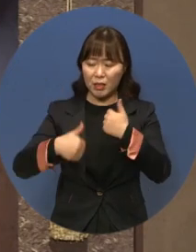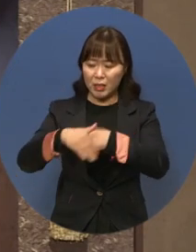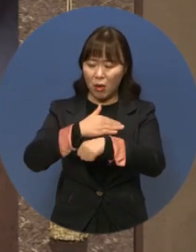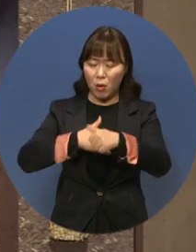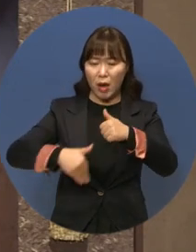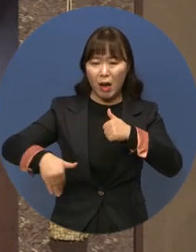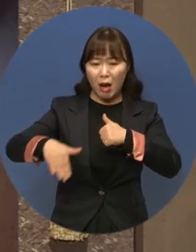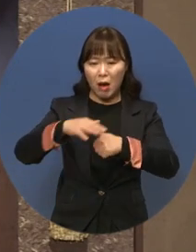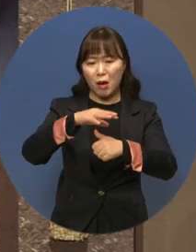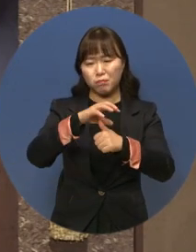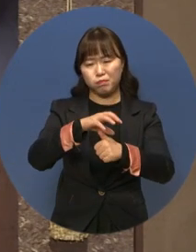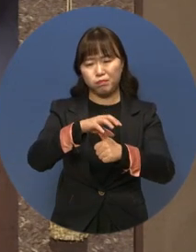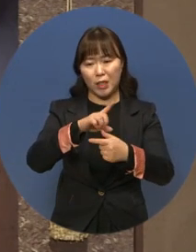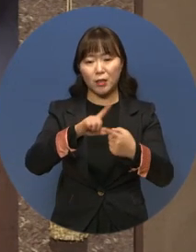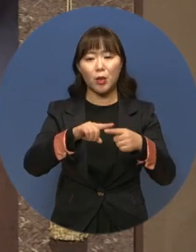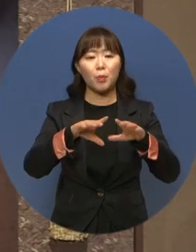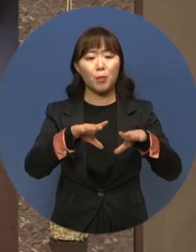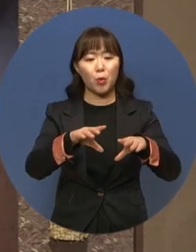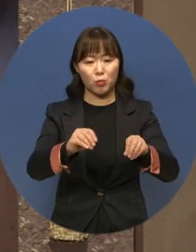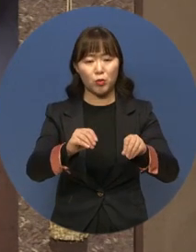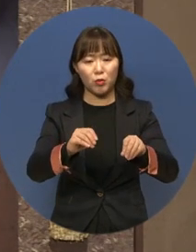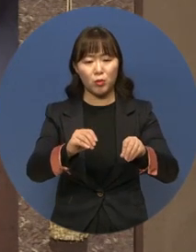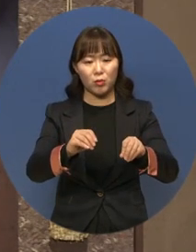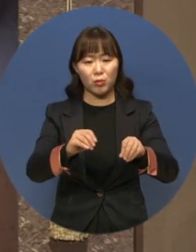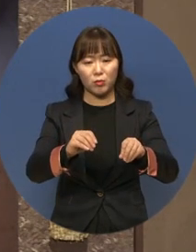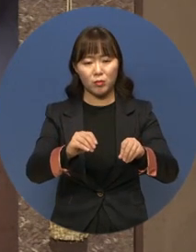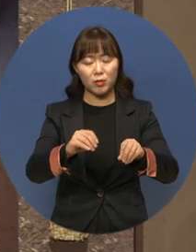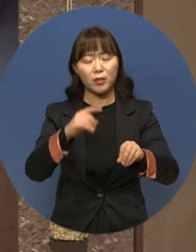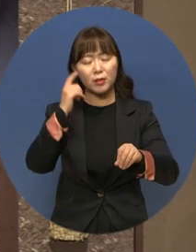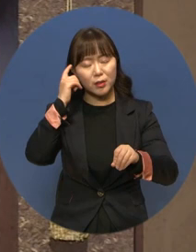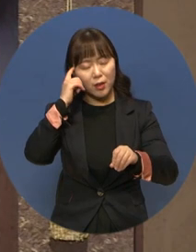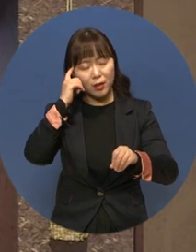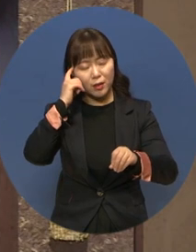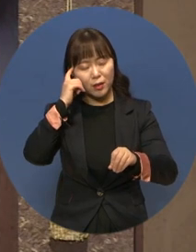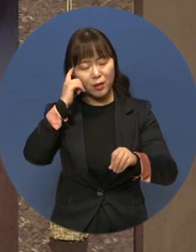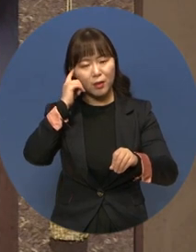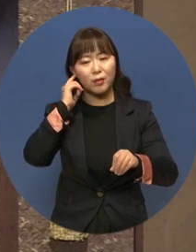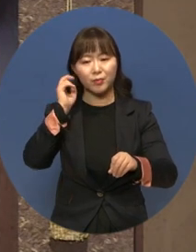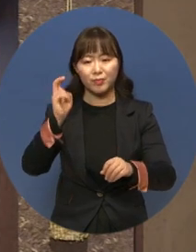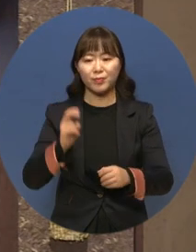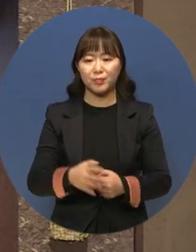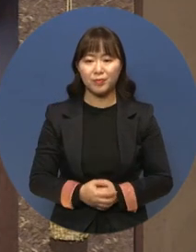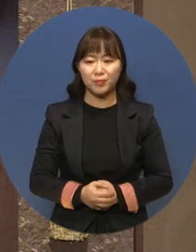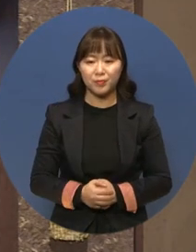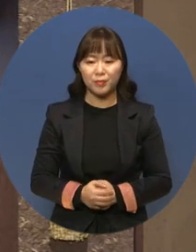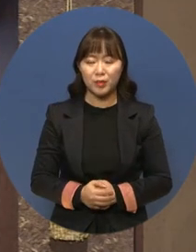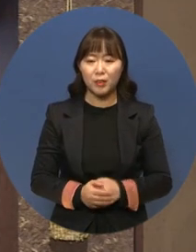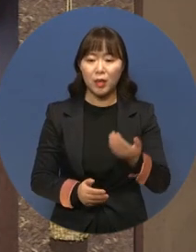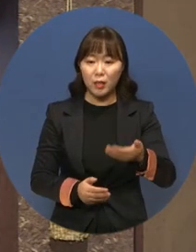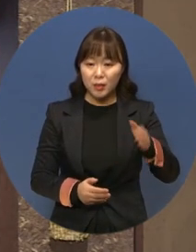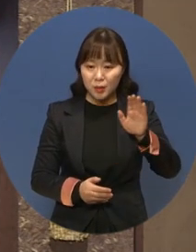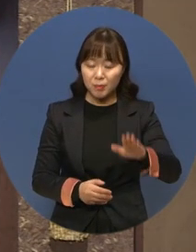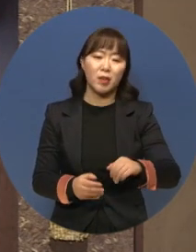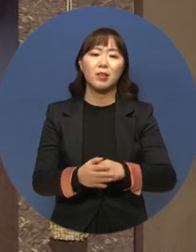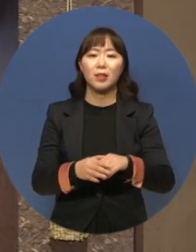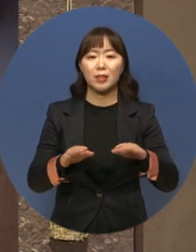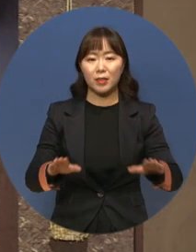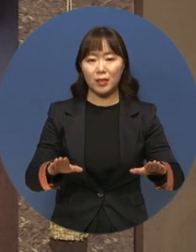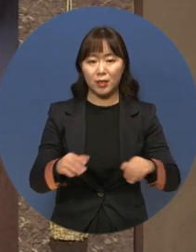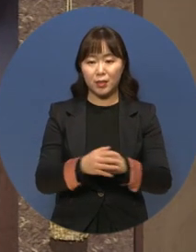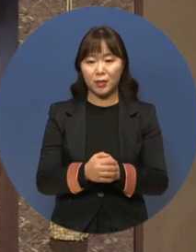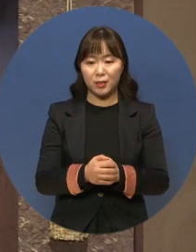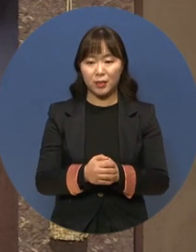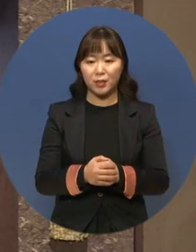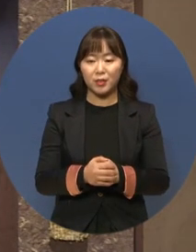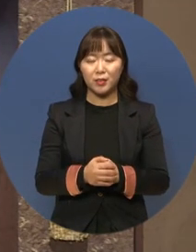틀에서 좀 멈춰 있는 그런 상황이다. 이제 그렇게 생각하시면 될 것 같습니다. 그런데 네. 이제 지방